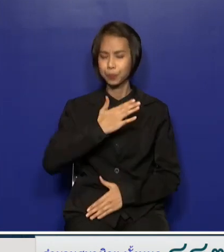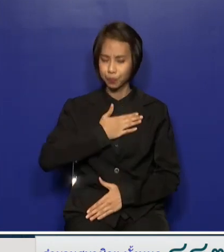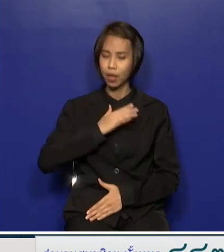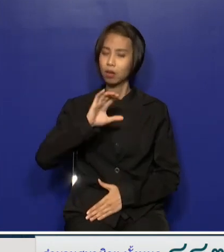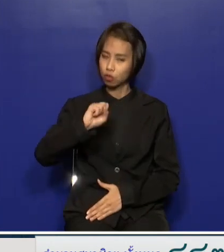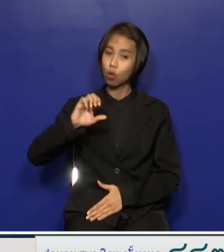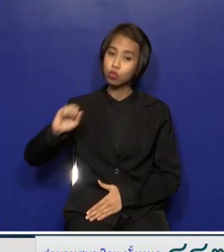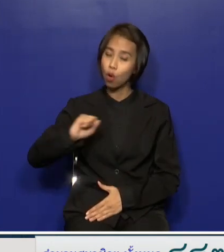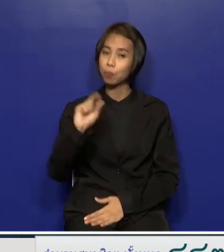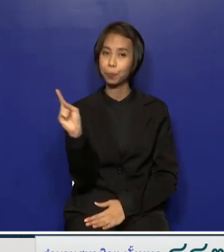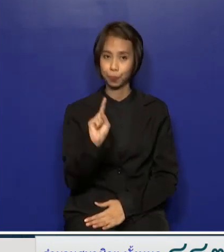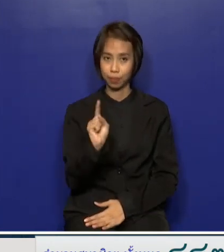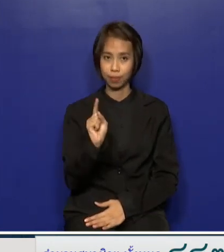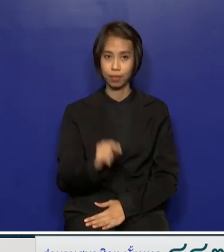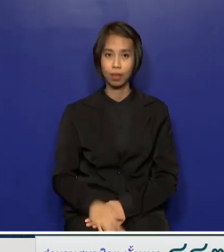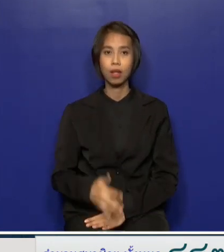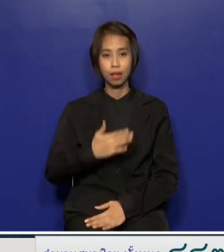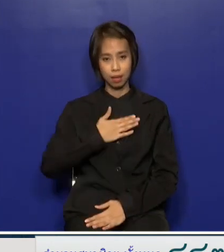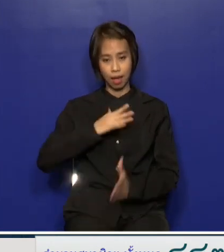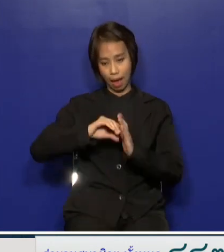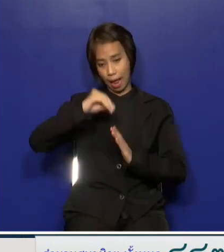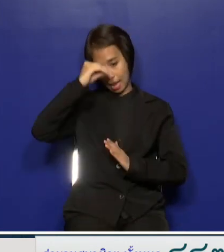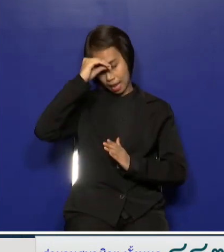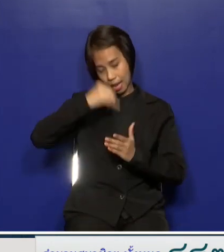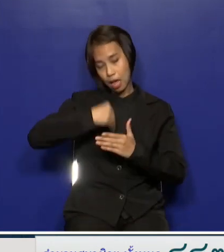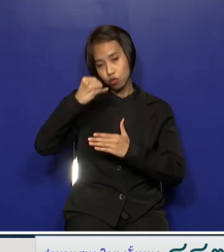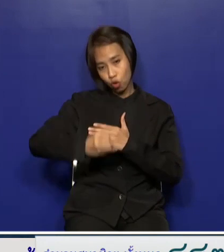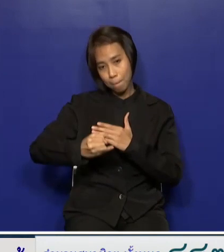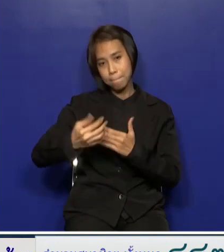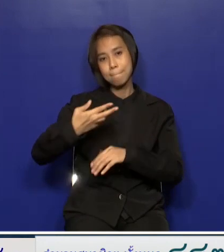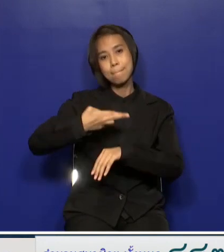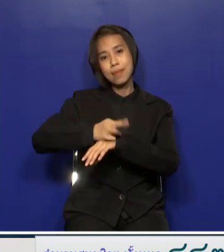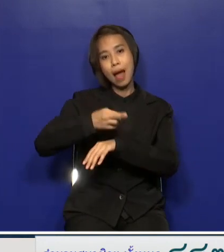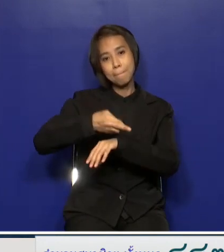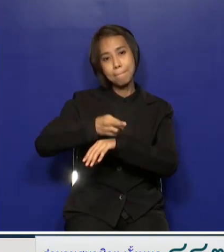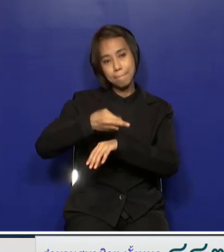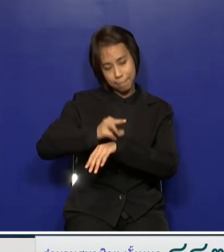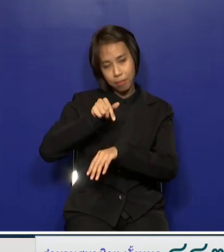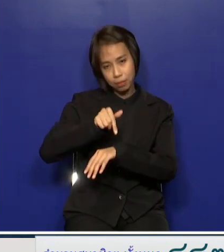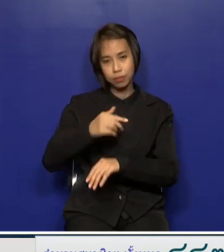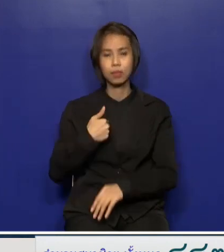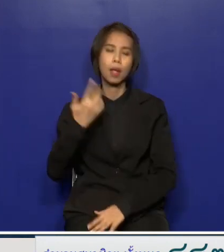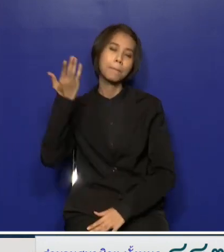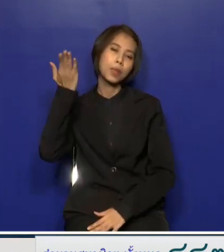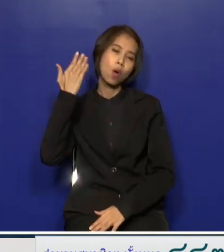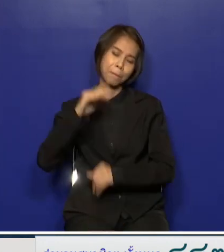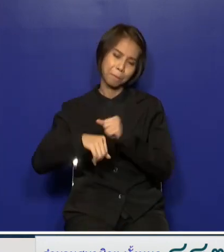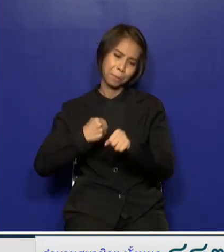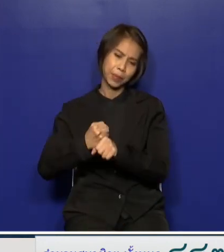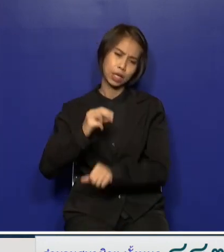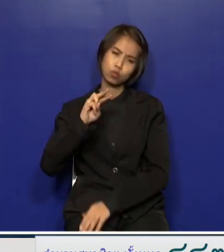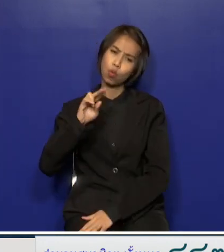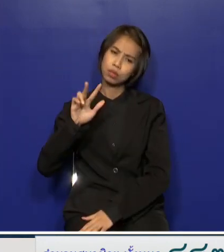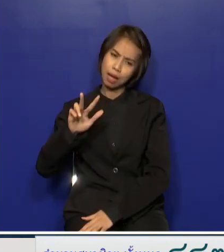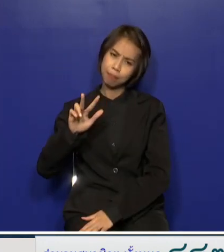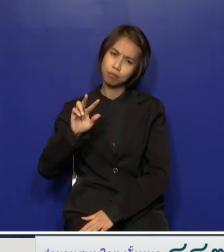เองจบมาใหไดรำกแหงสมยผมจกๆรนปี 2-3 ผมจำได้ว่า บ้านผมรู้สึจะภ